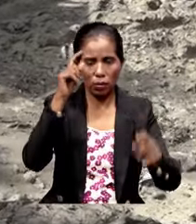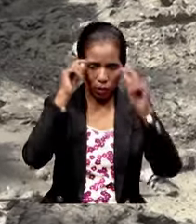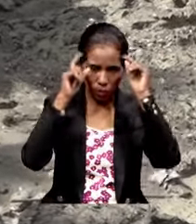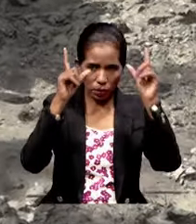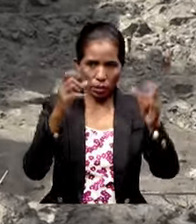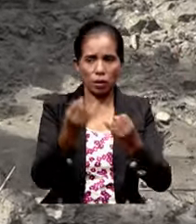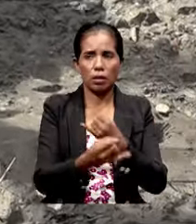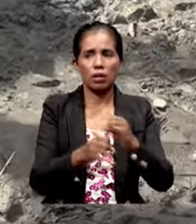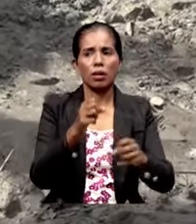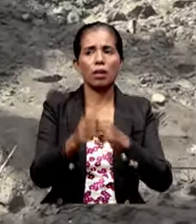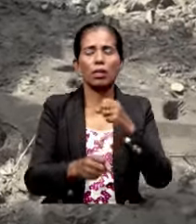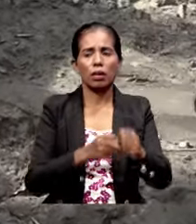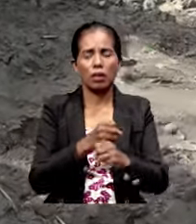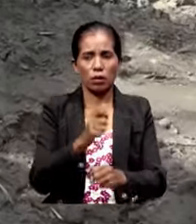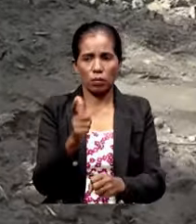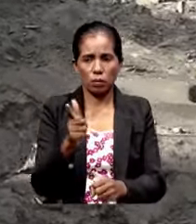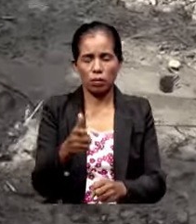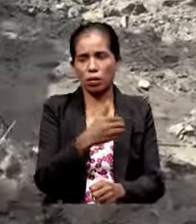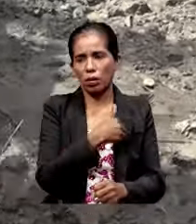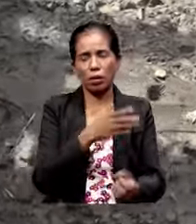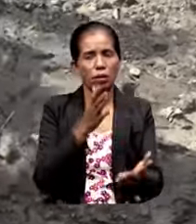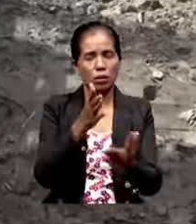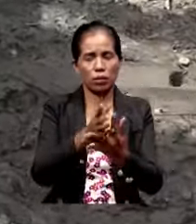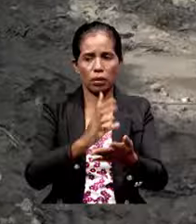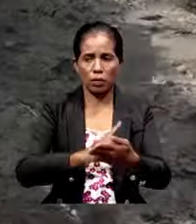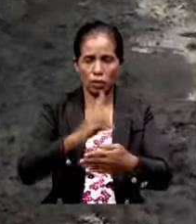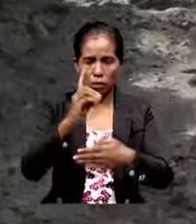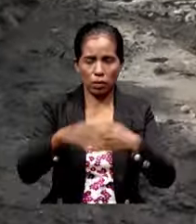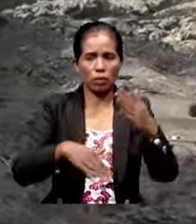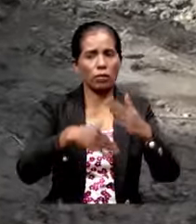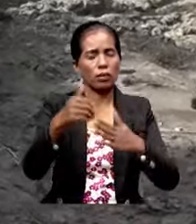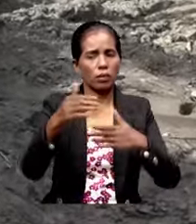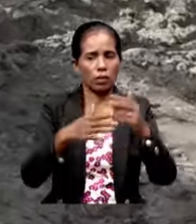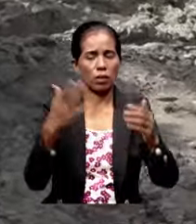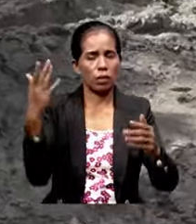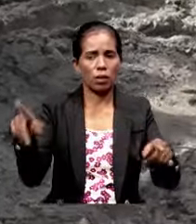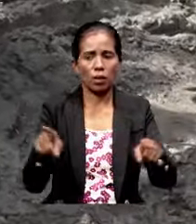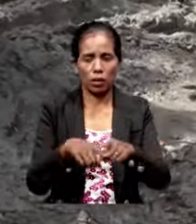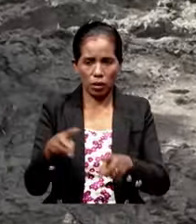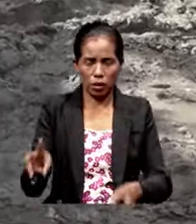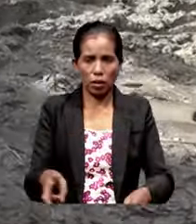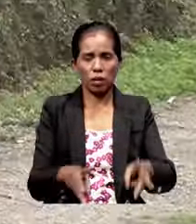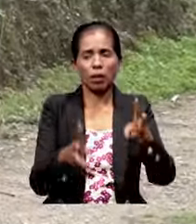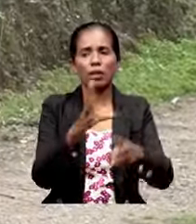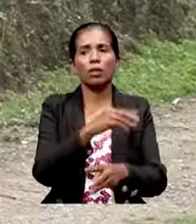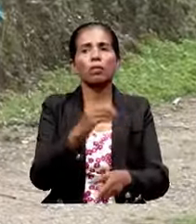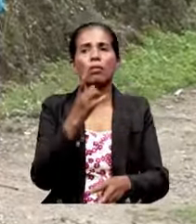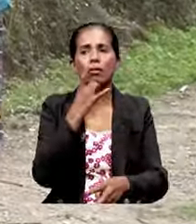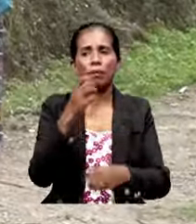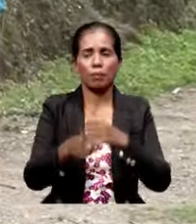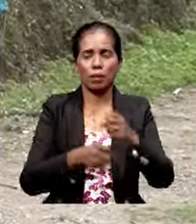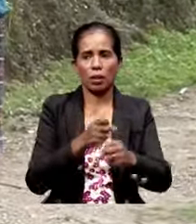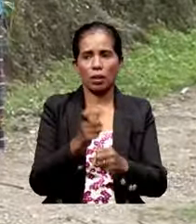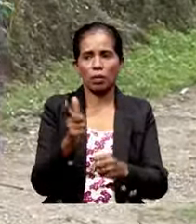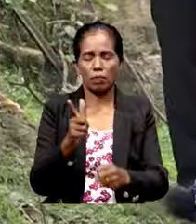ukungan tinang uruan resingona tambah sedak kasesu badeje walimento infrastruktura basika anesan estrada no elektrisidade tinang uruan